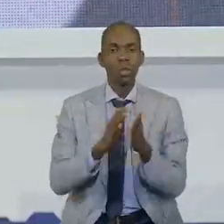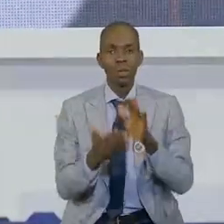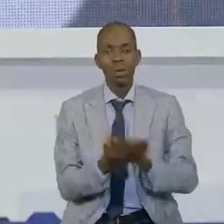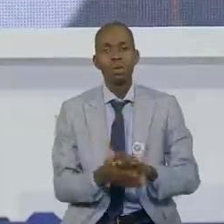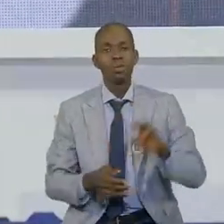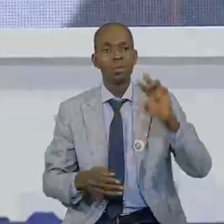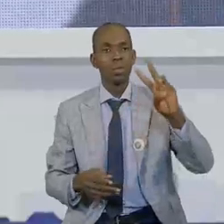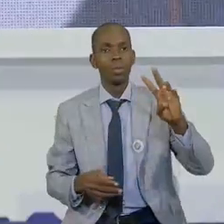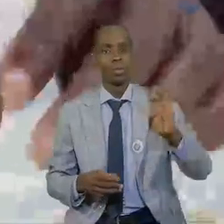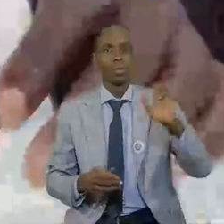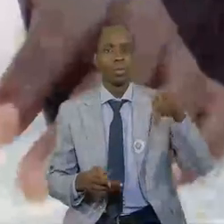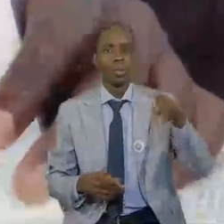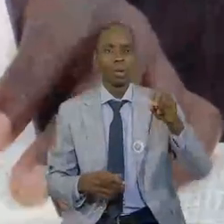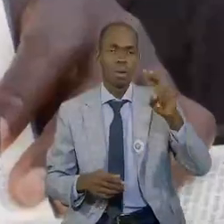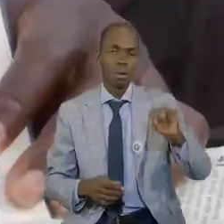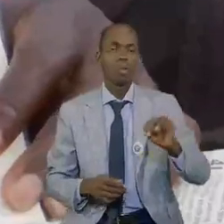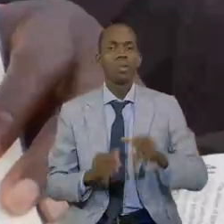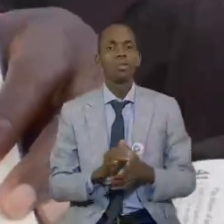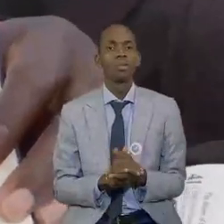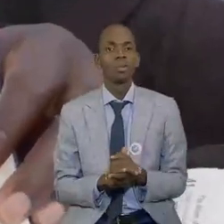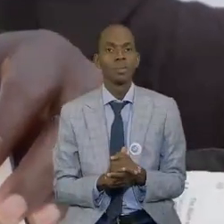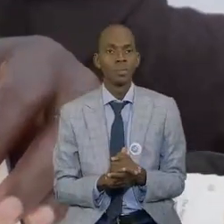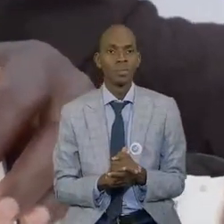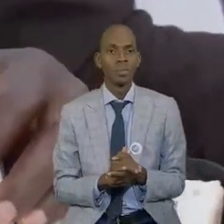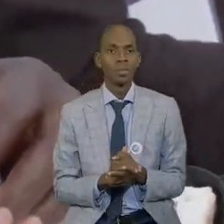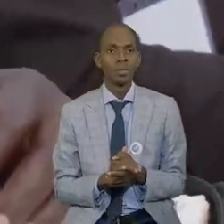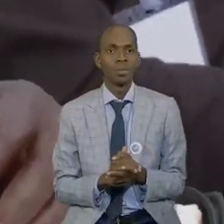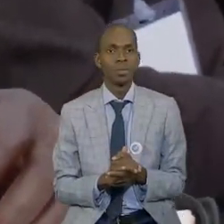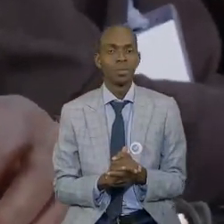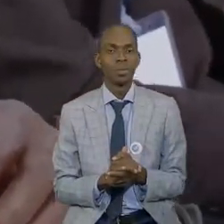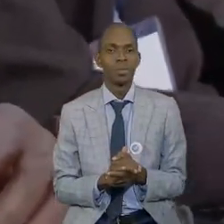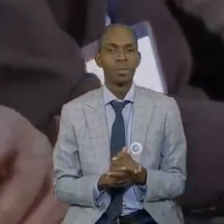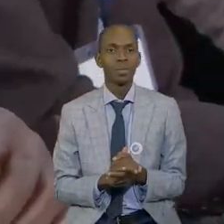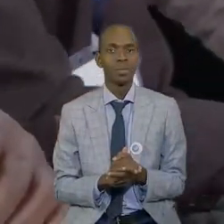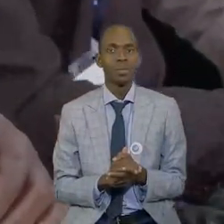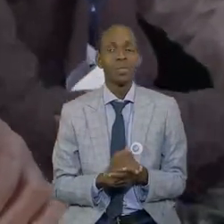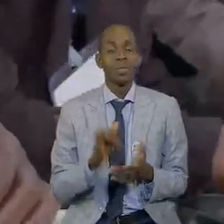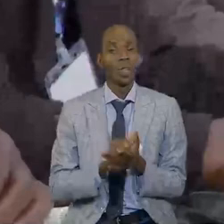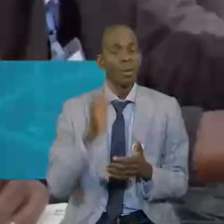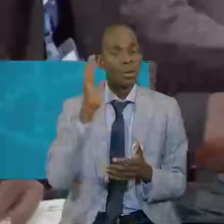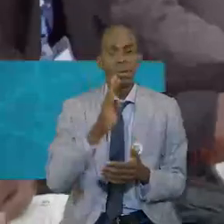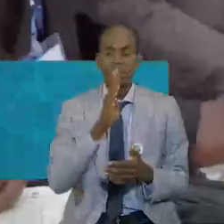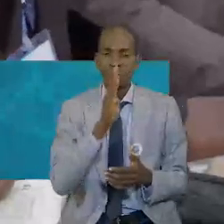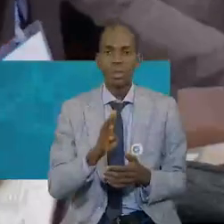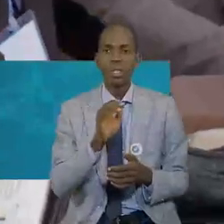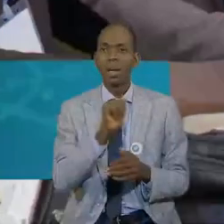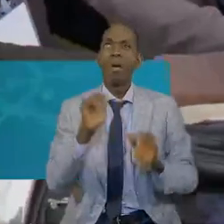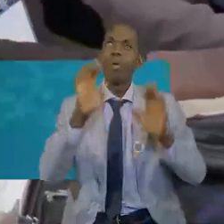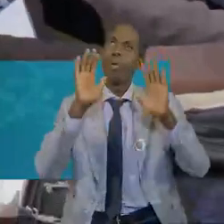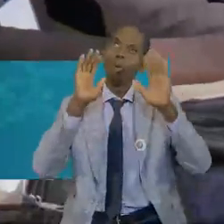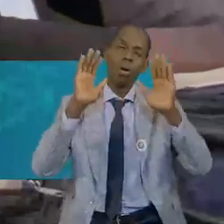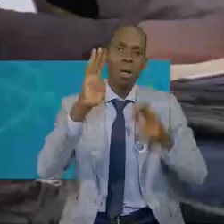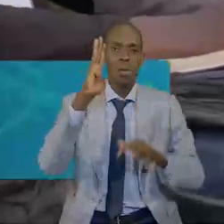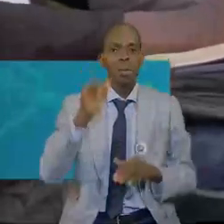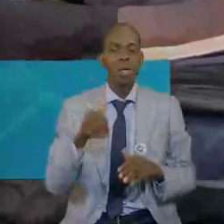message intitulé Le prodige des vermisseaux transformés en armes. That will be a wonder by itself. Ce sera un prodige en